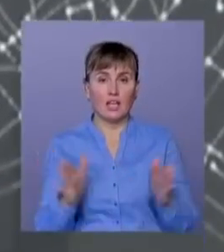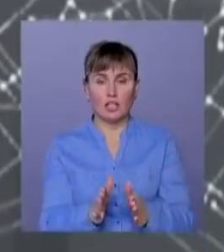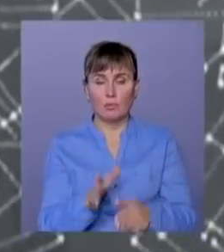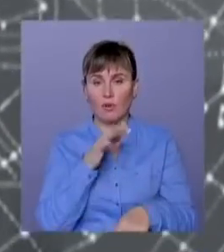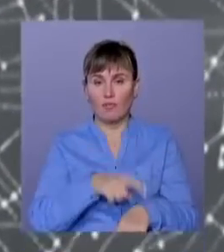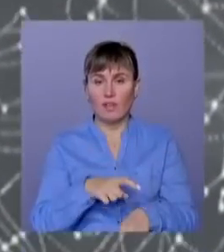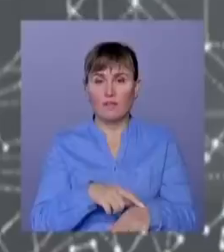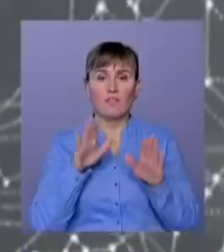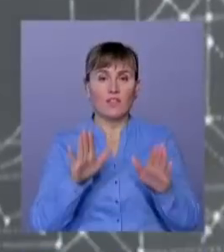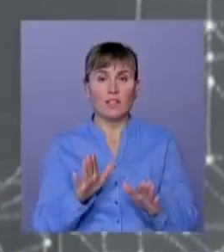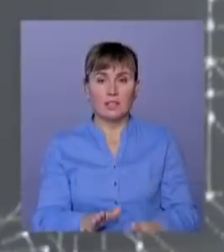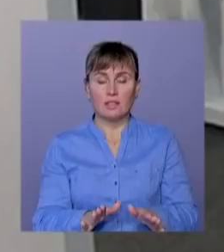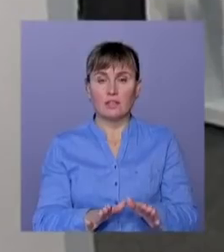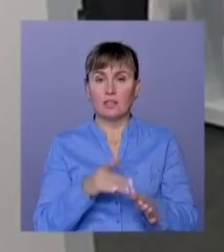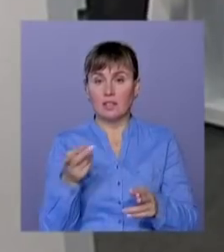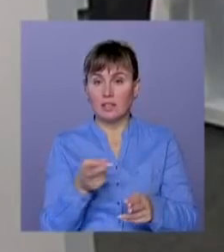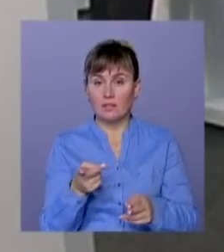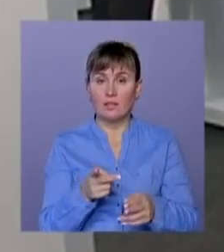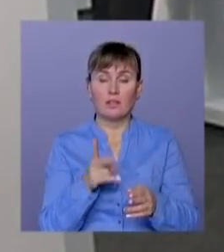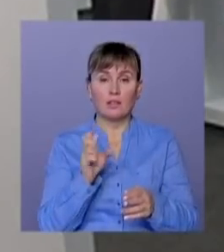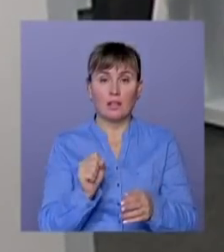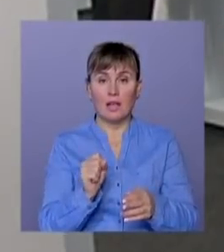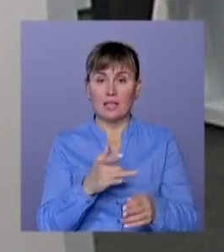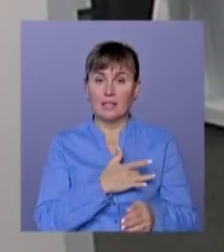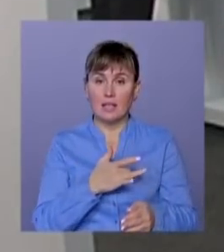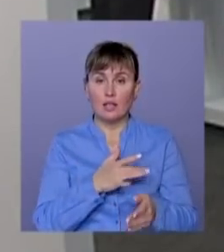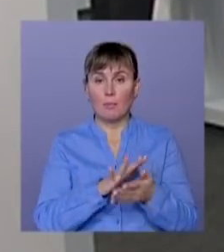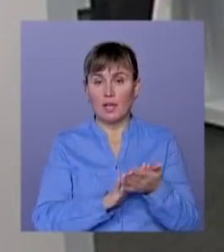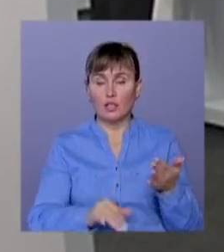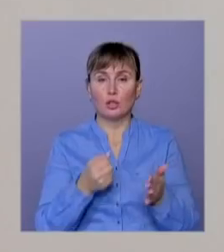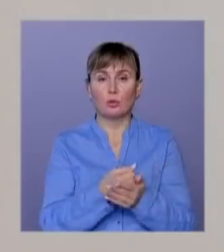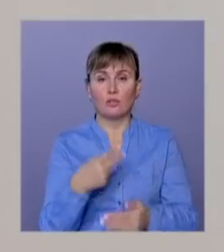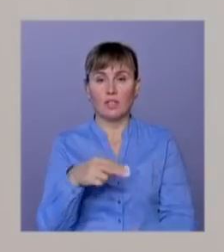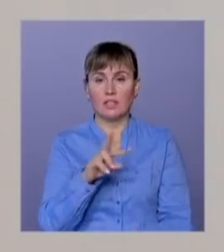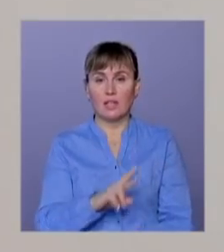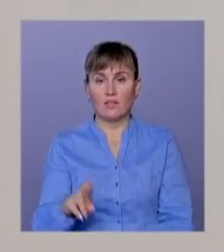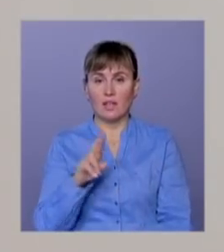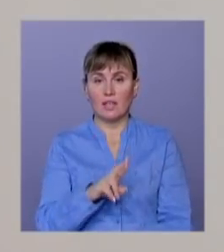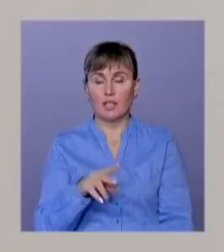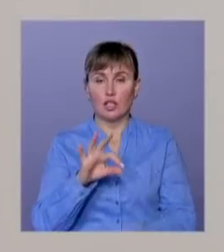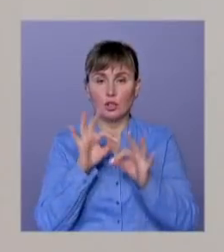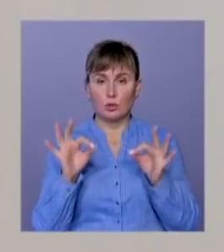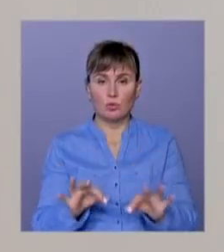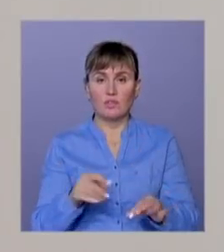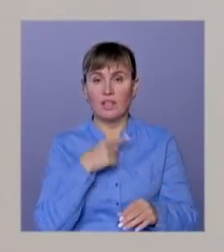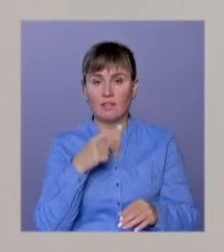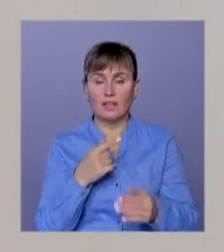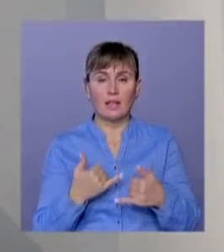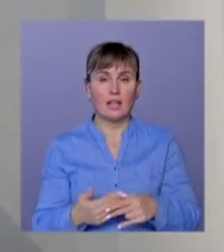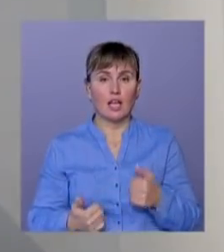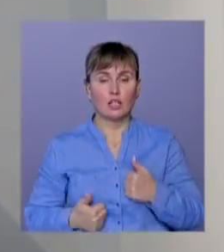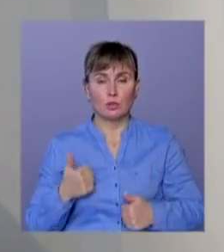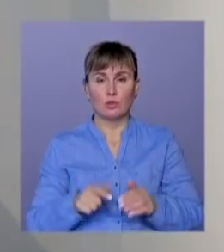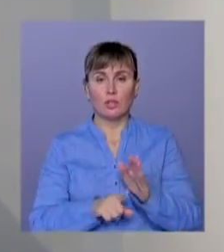по времени. Выставка Санжара и Жанель Жубановых «Номадическое сердце» продлится до 20 января. Ценители искусства утверждают, что это достойный